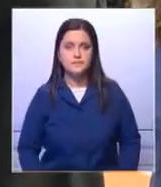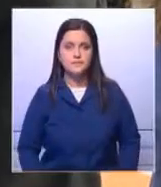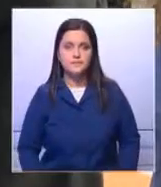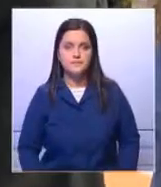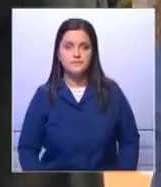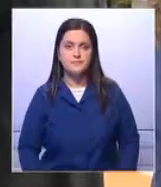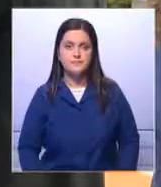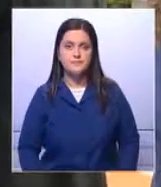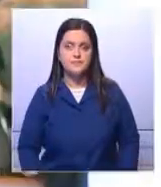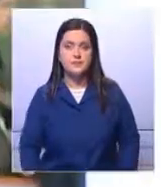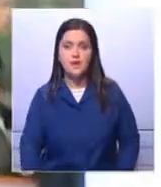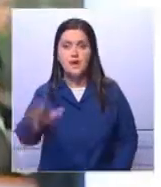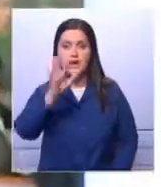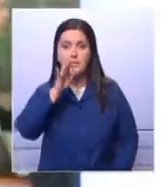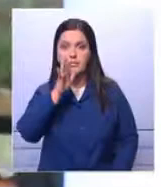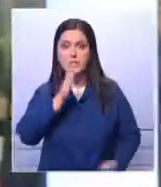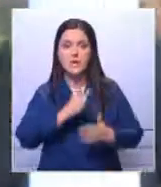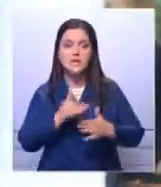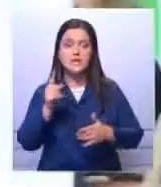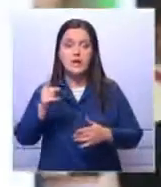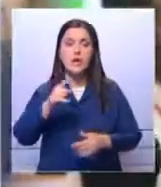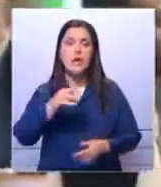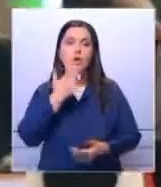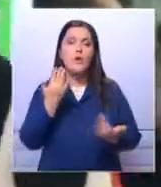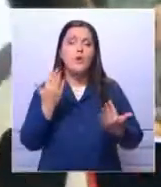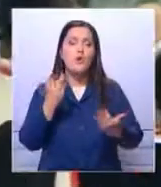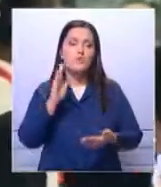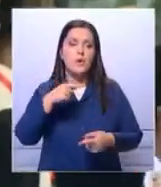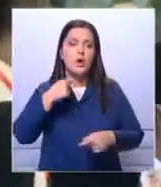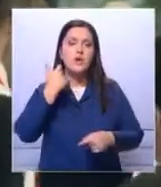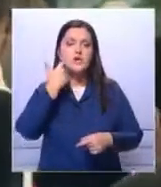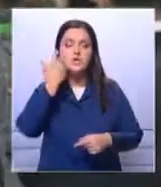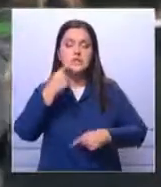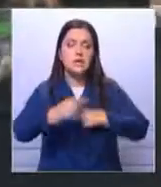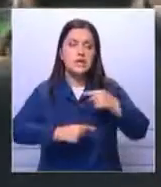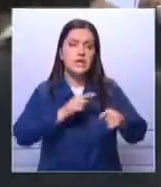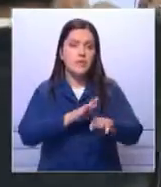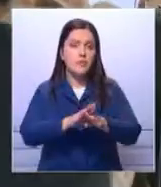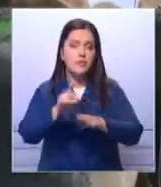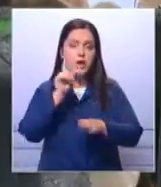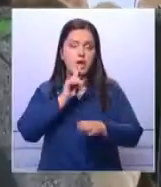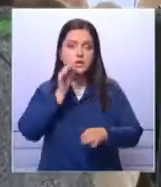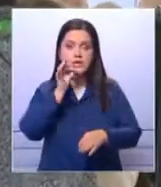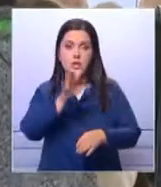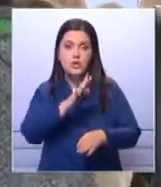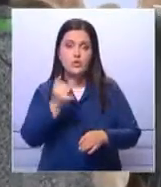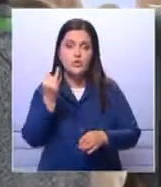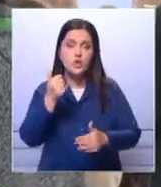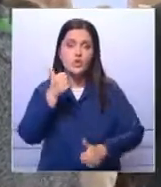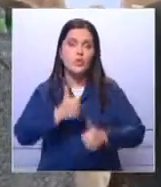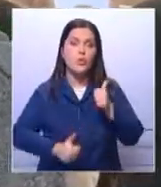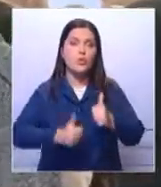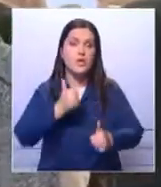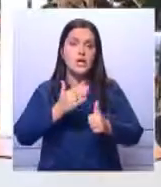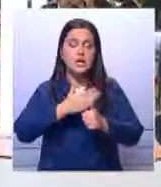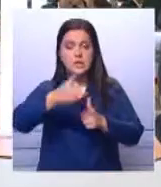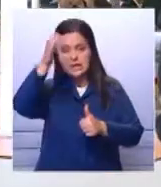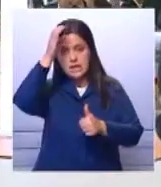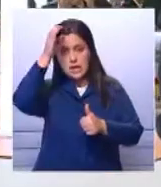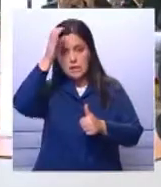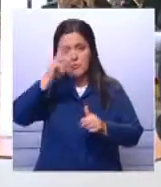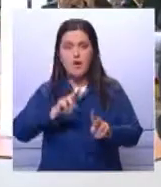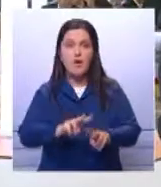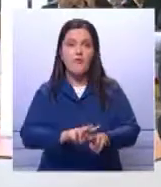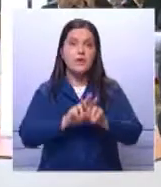Правда, о конкретных сроках глава ведомства говорить не стал. Отмечу, что Канат Бузумбаев открыл конкурс среди изобретателей, проходящий в Астане.